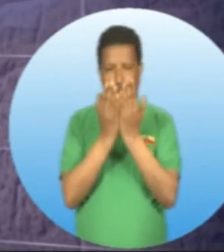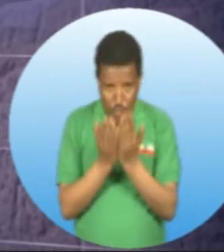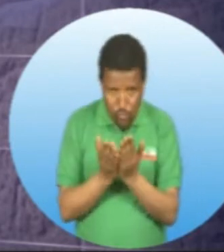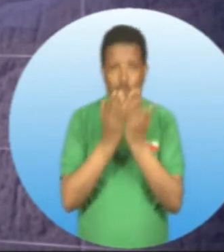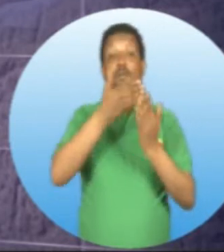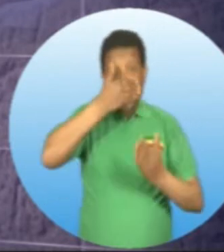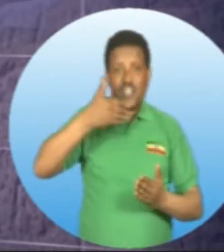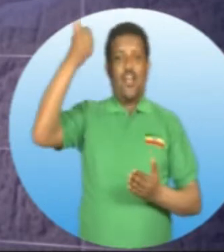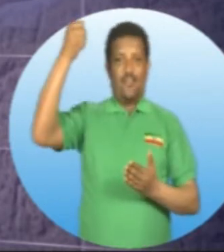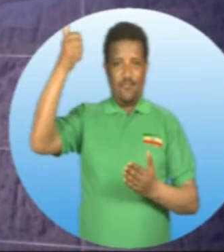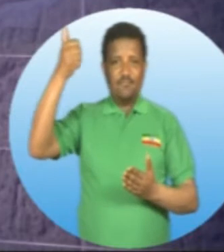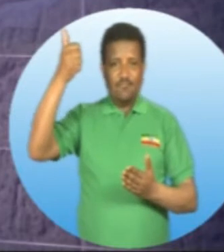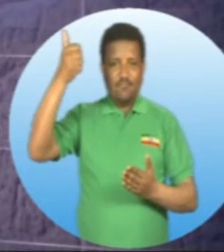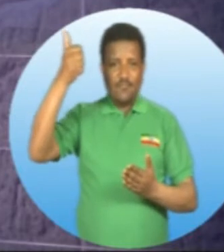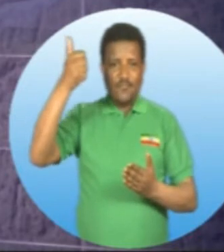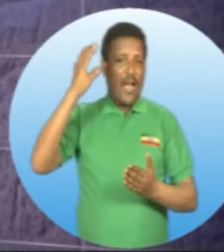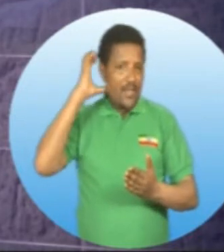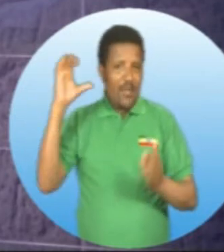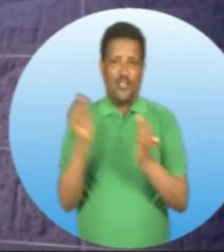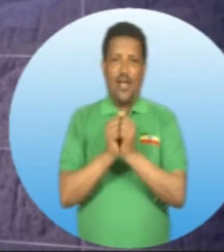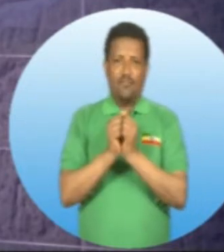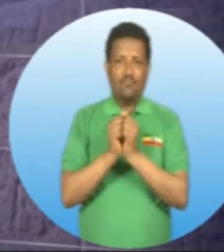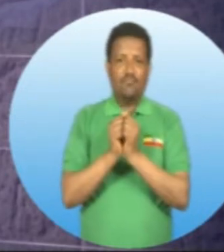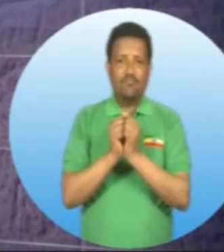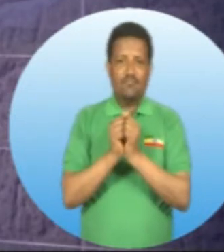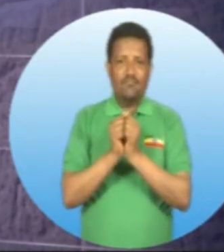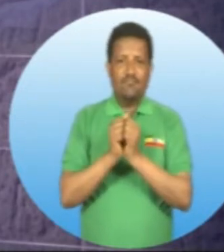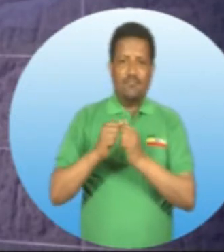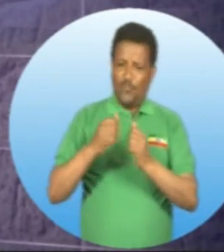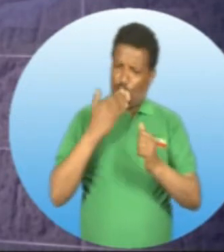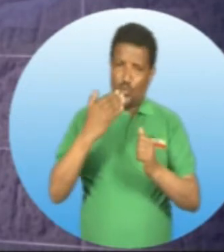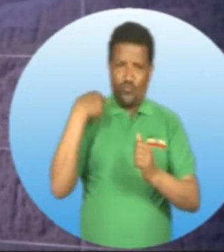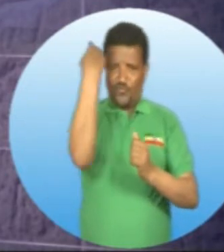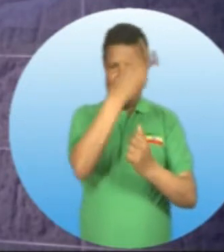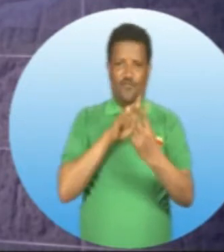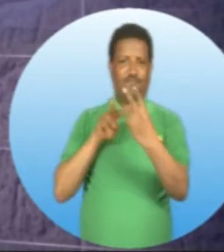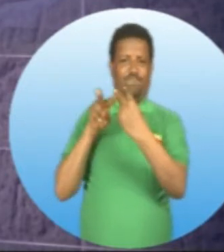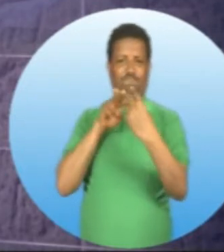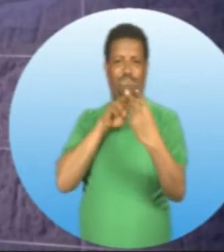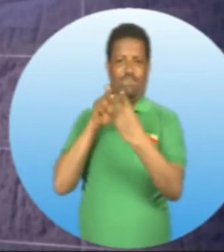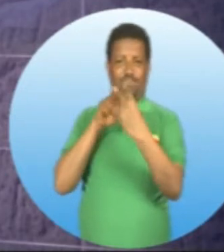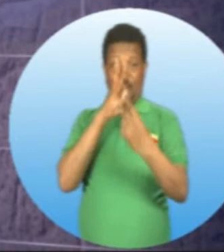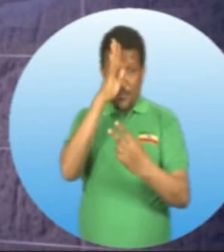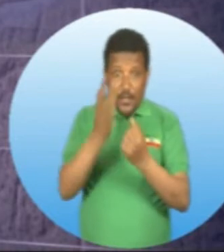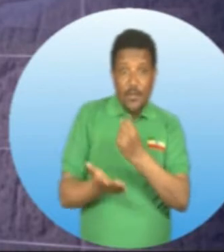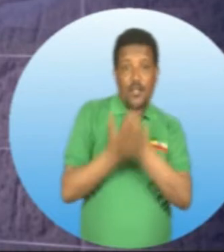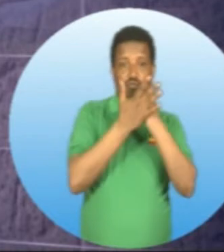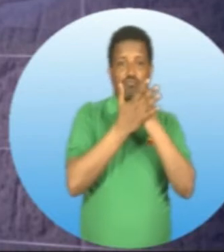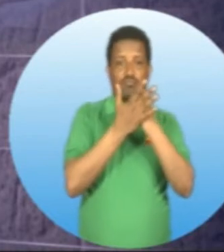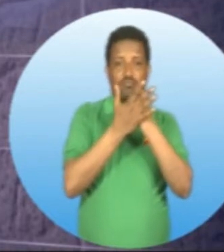አቅራቢ በተሻለ መልኩ ከአድማጭ ጋር ጥሩ የገጽ ለገጽ ግንኙነት እንዲፈጠር ከመርዳቱም